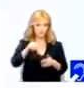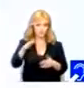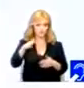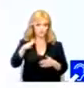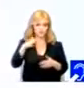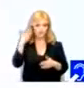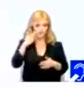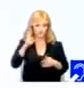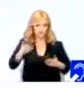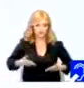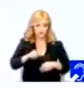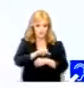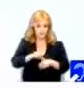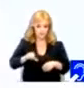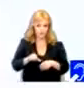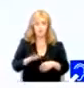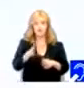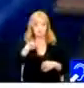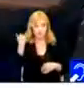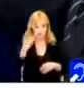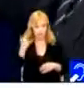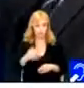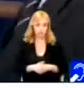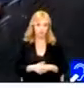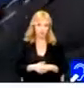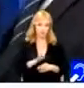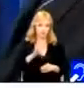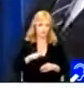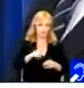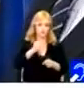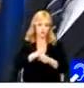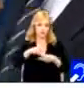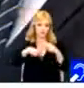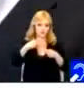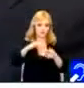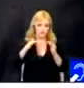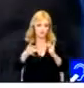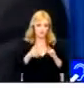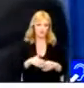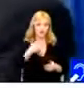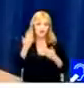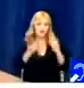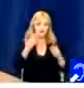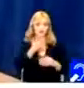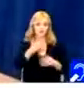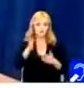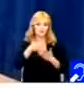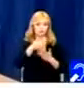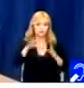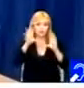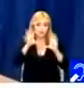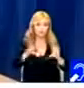reprezentanților instituțiilor mass media străine se va face la cerere de către Autoritatea Electorală Permanentă. Referendumul național de revizuire